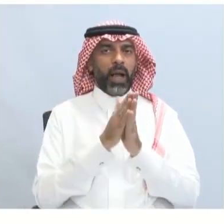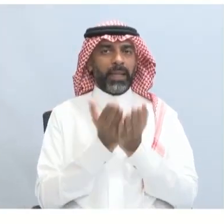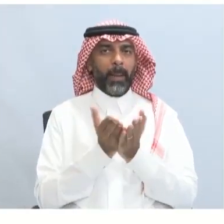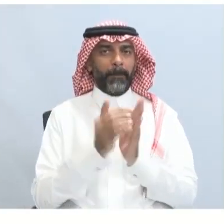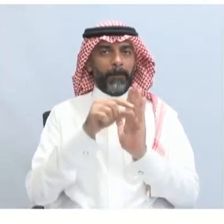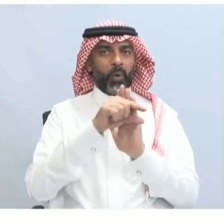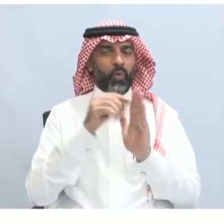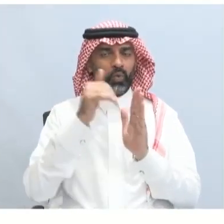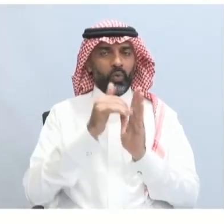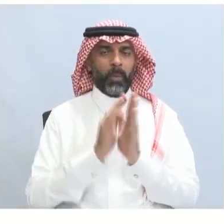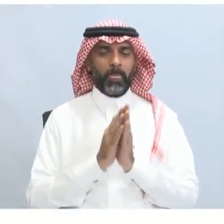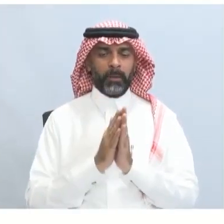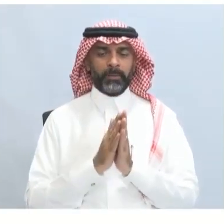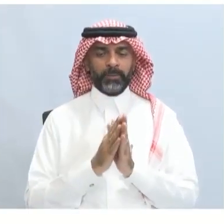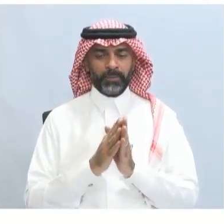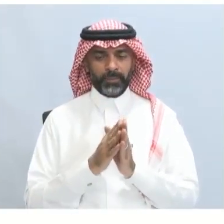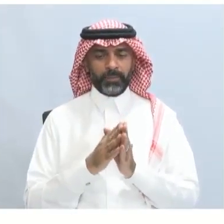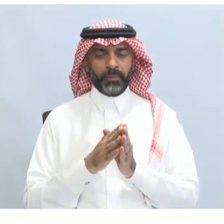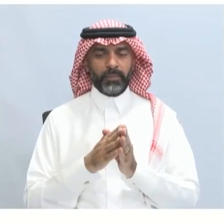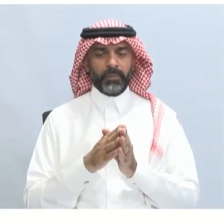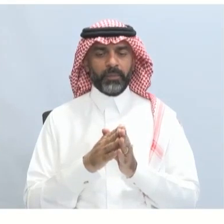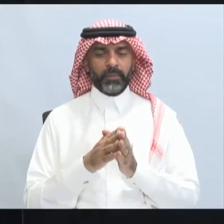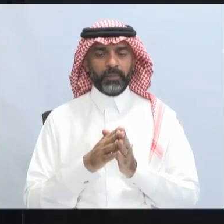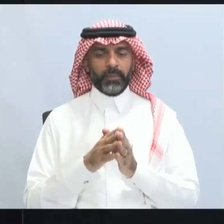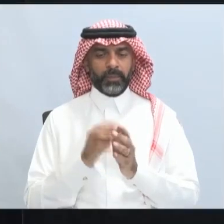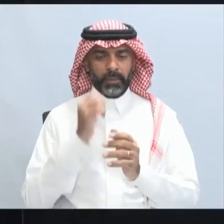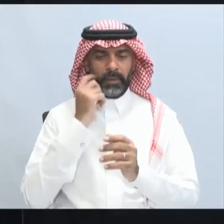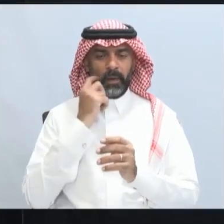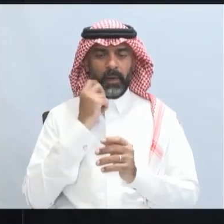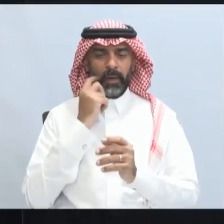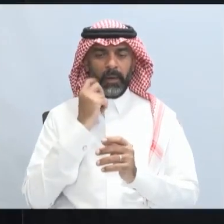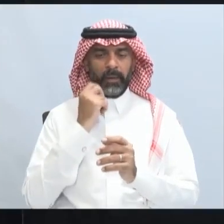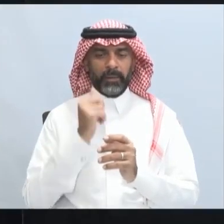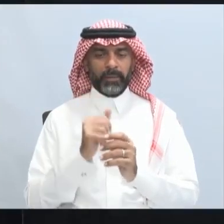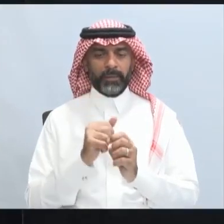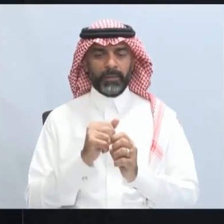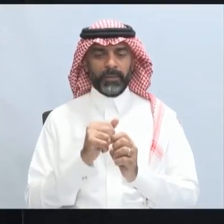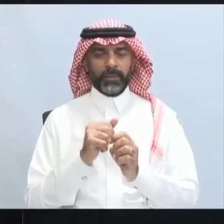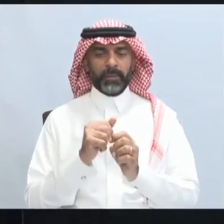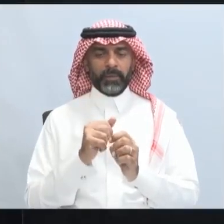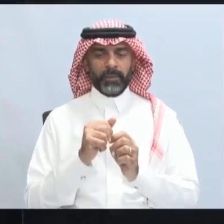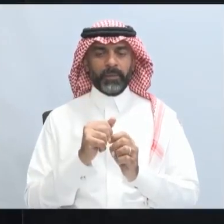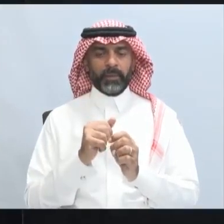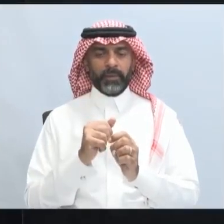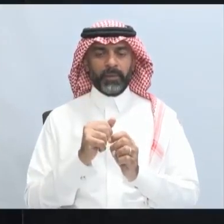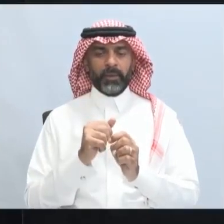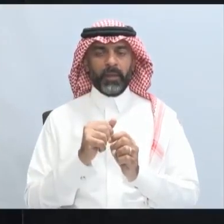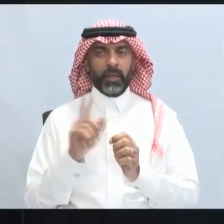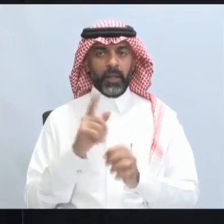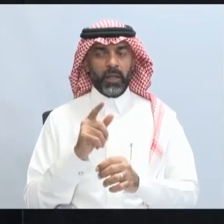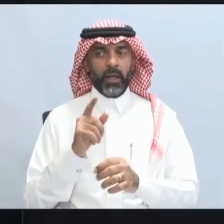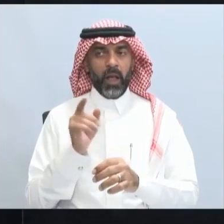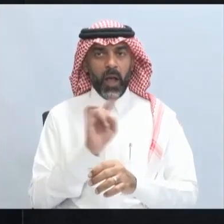غير المالي في هذا المثال نقول العنصر غير المالي هو نسبه ذلك المحتوى هذا الكتاب الى مؤلفه